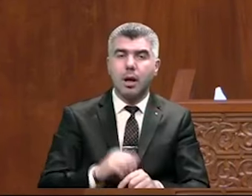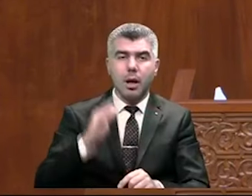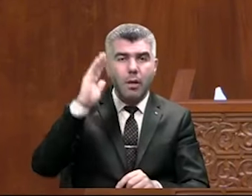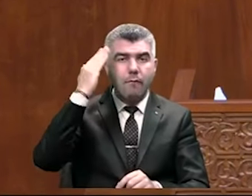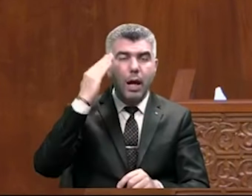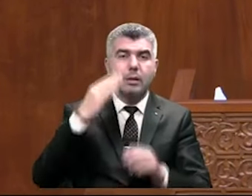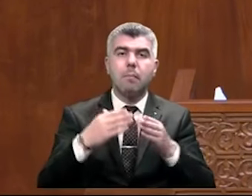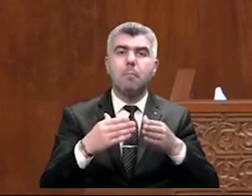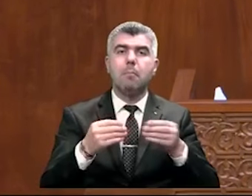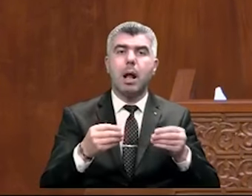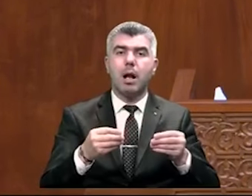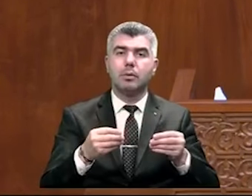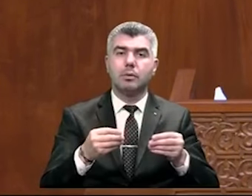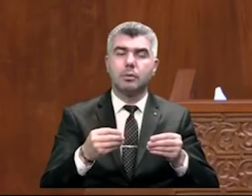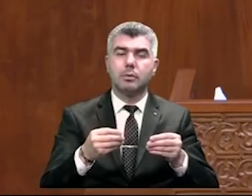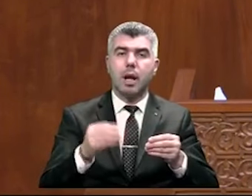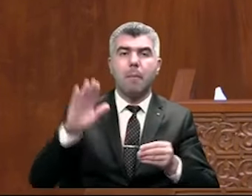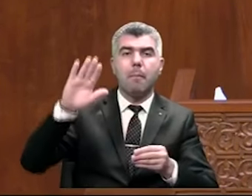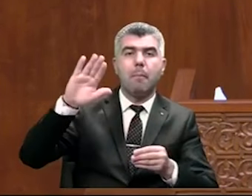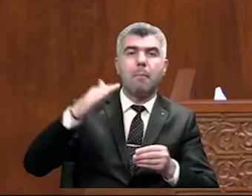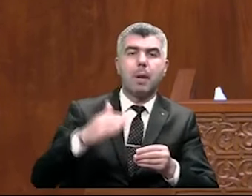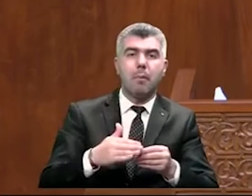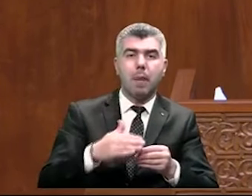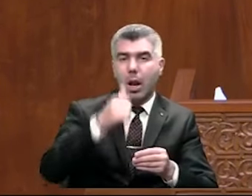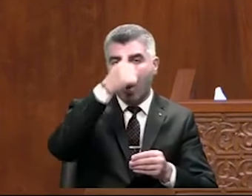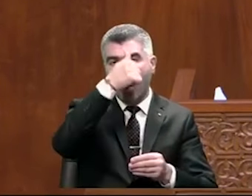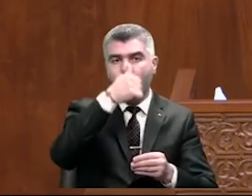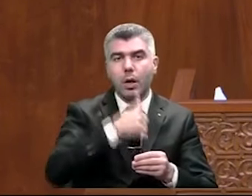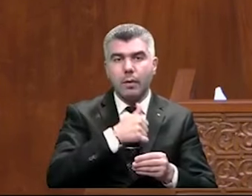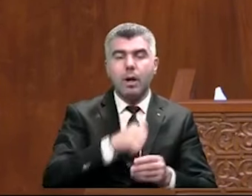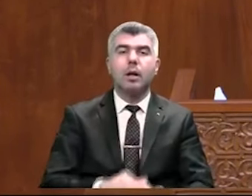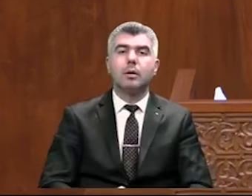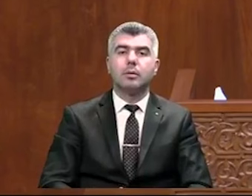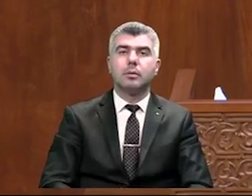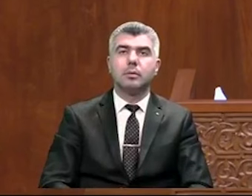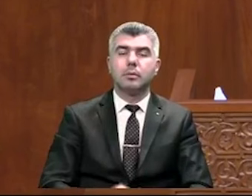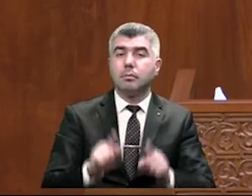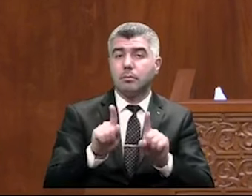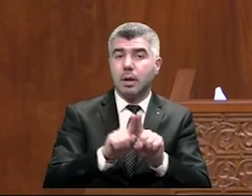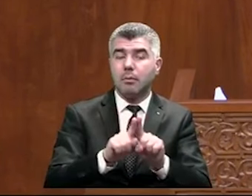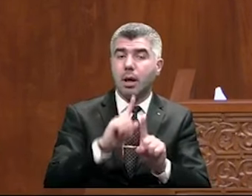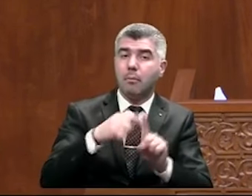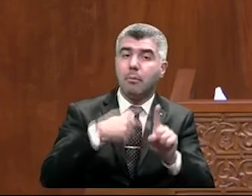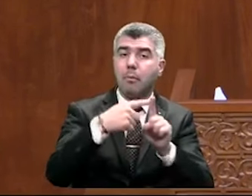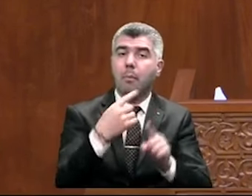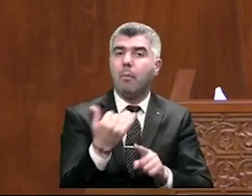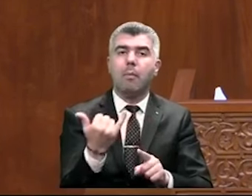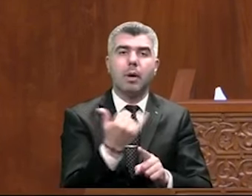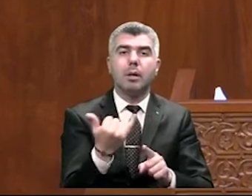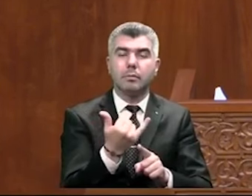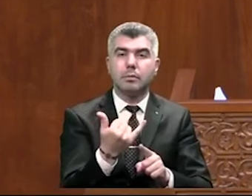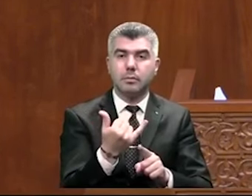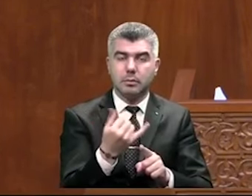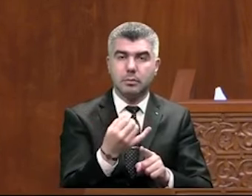ومراكش عبر بني ملال وخنفره وهذا بالطبع عنده واحد القيمه جد مهمه